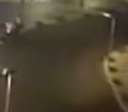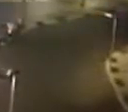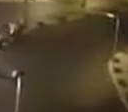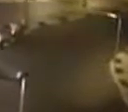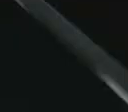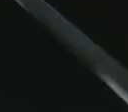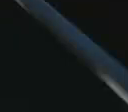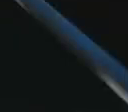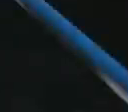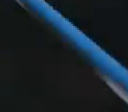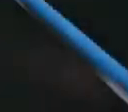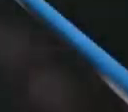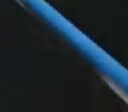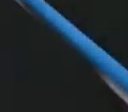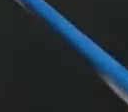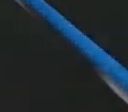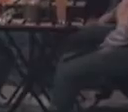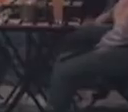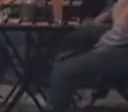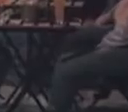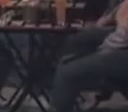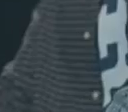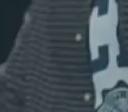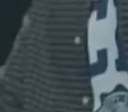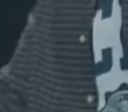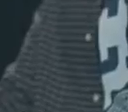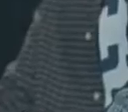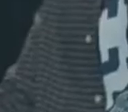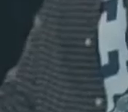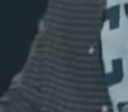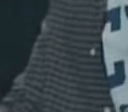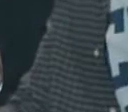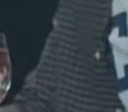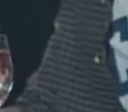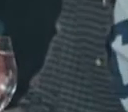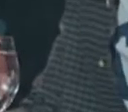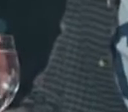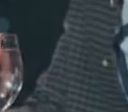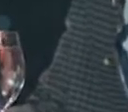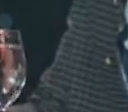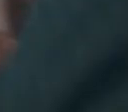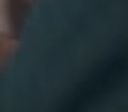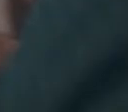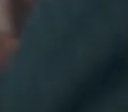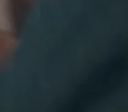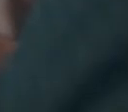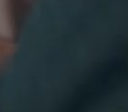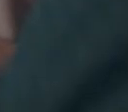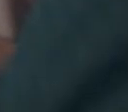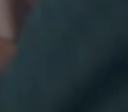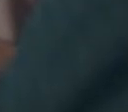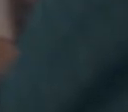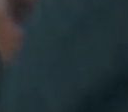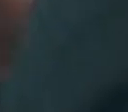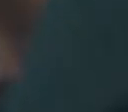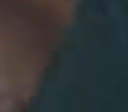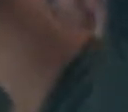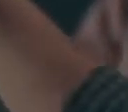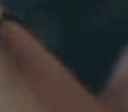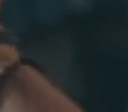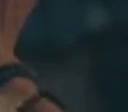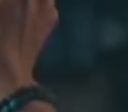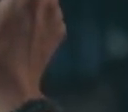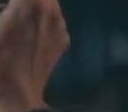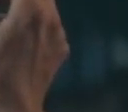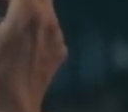هو ده النور اللي بيربطنا بالعالم، اللي دايماً بنرجع له وبيزود ثقتنا في بلدنا، اللي بيها نقدر